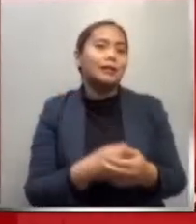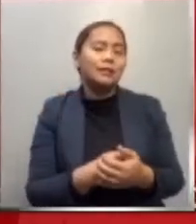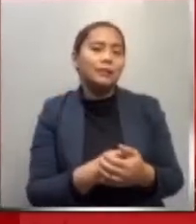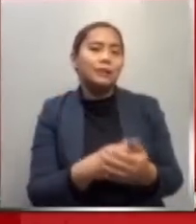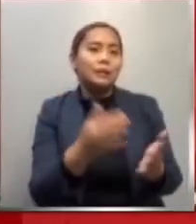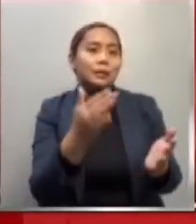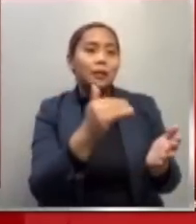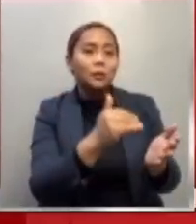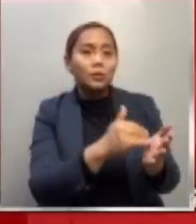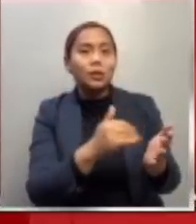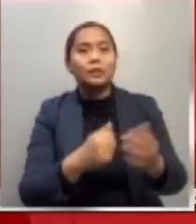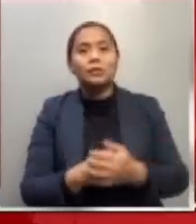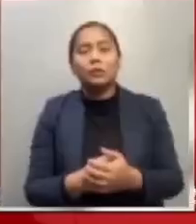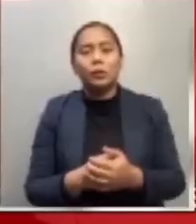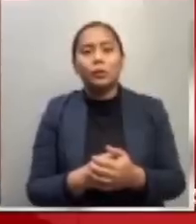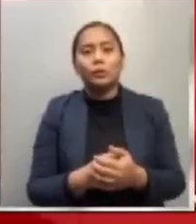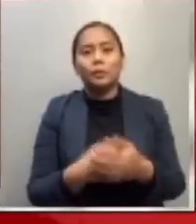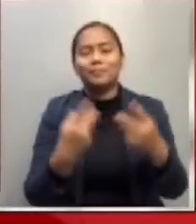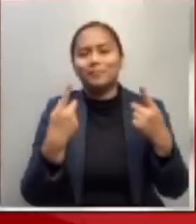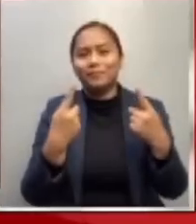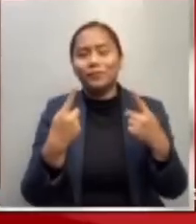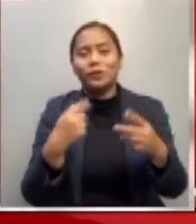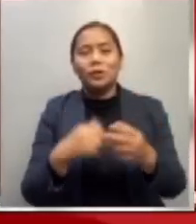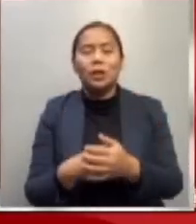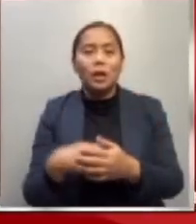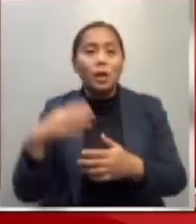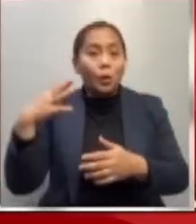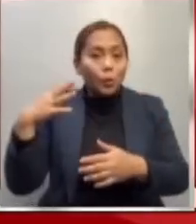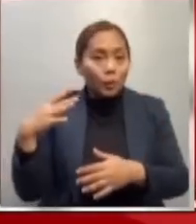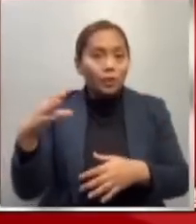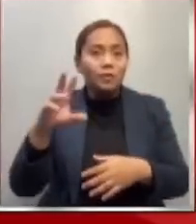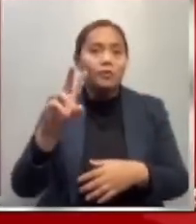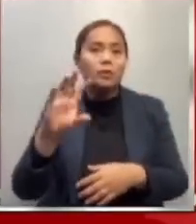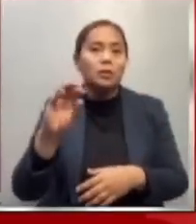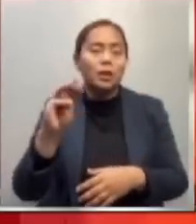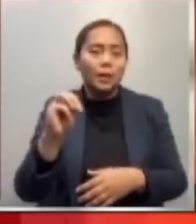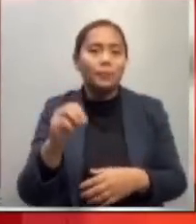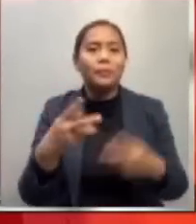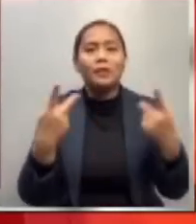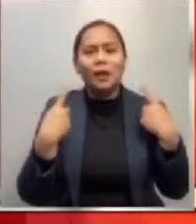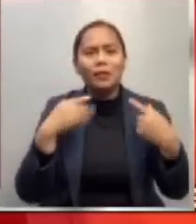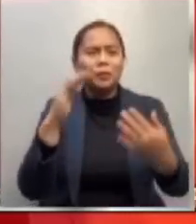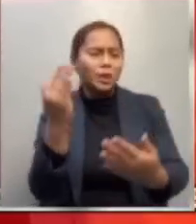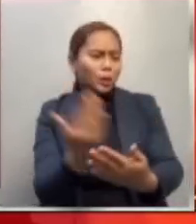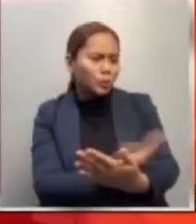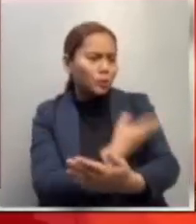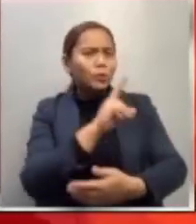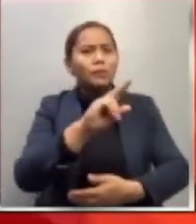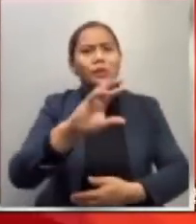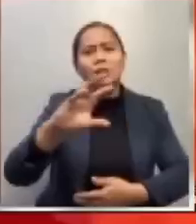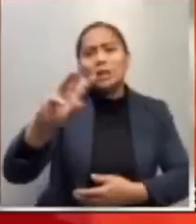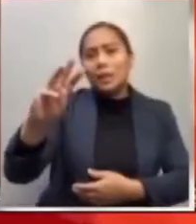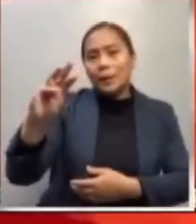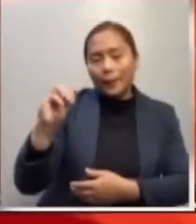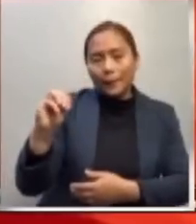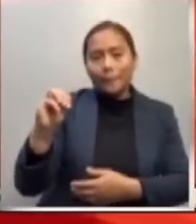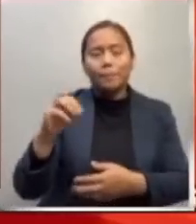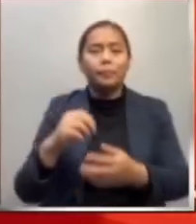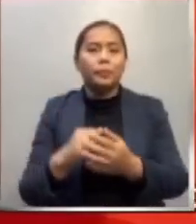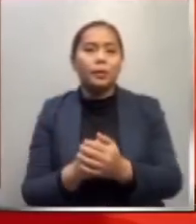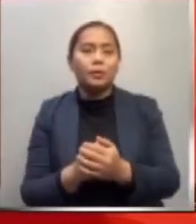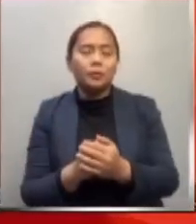Although, meron tayong inangkat na additional 10,000 na bagong VCM na for rent, no? Para nga matugunan itong